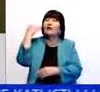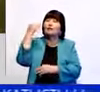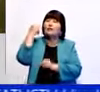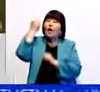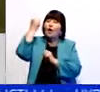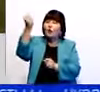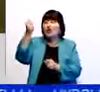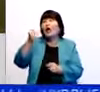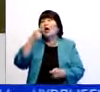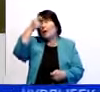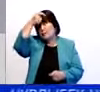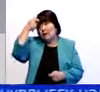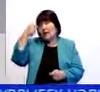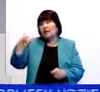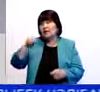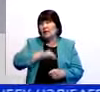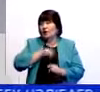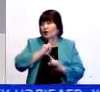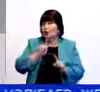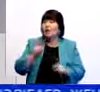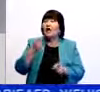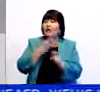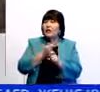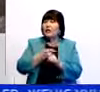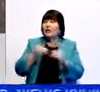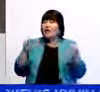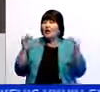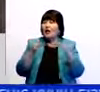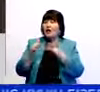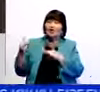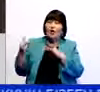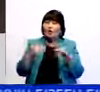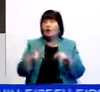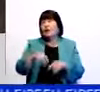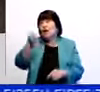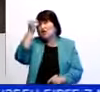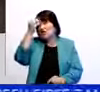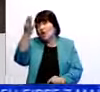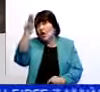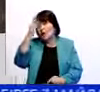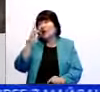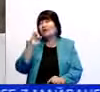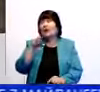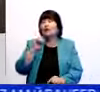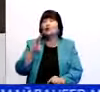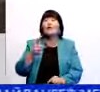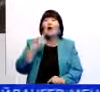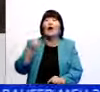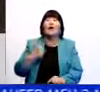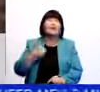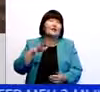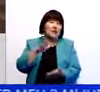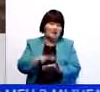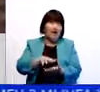көтерді. Партизандардың ерлігі бір төбе. Фашизмге қарсы тойтарыстан соң Жапониядағы Квантун армиясы